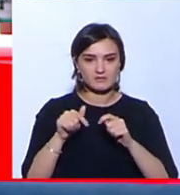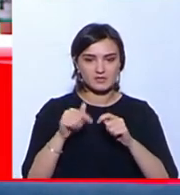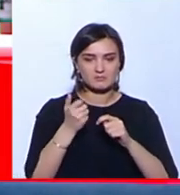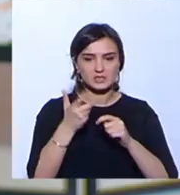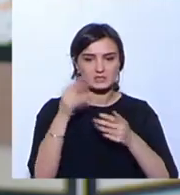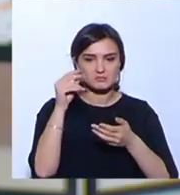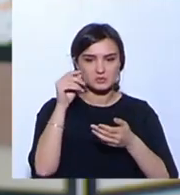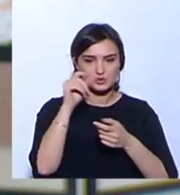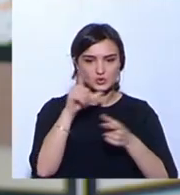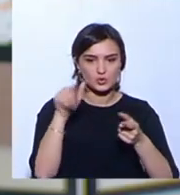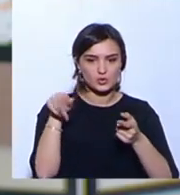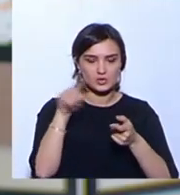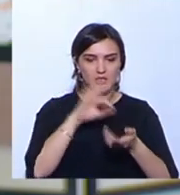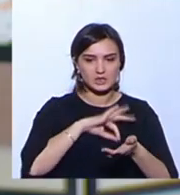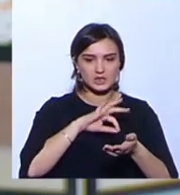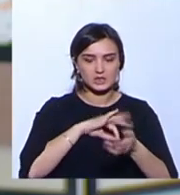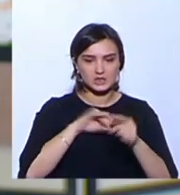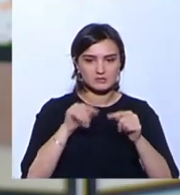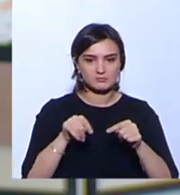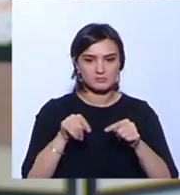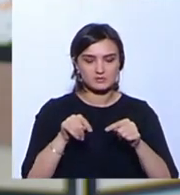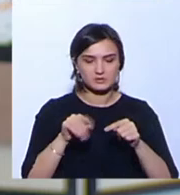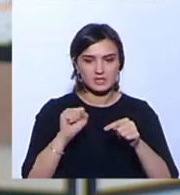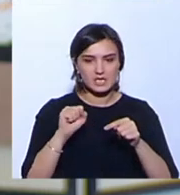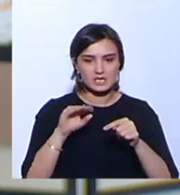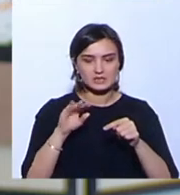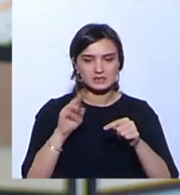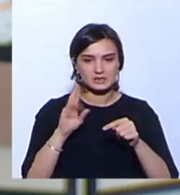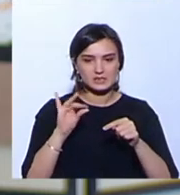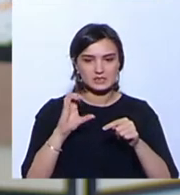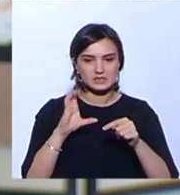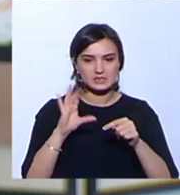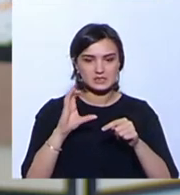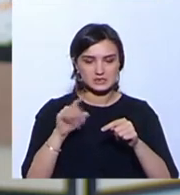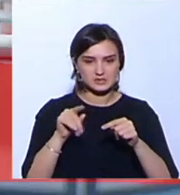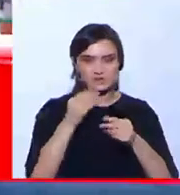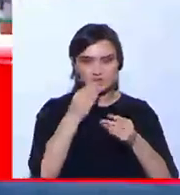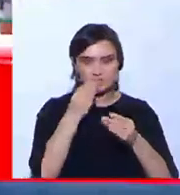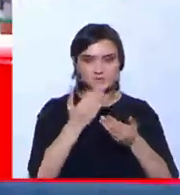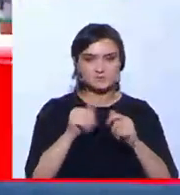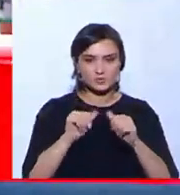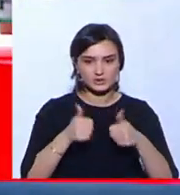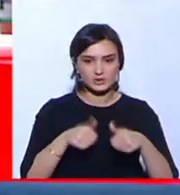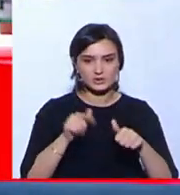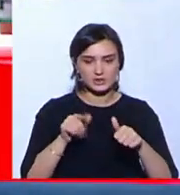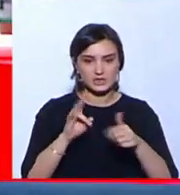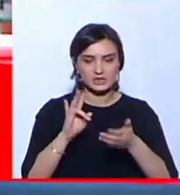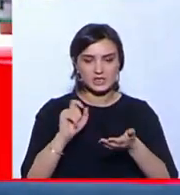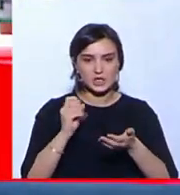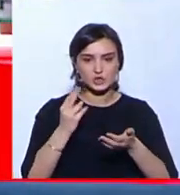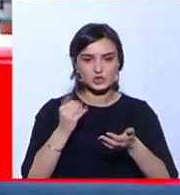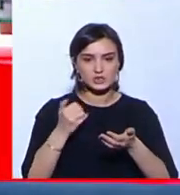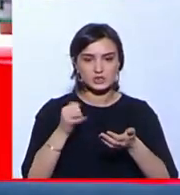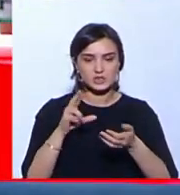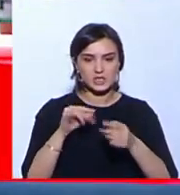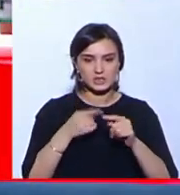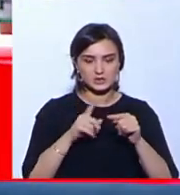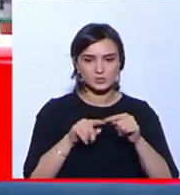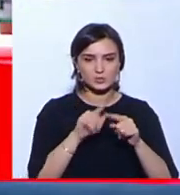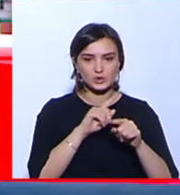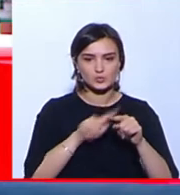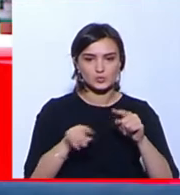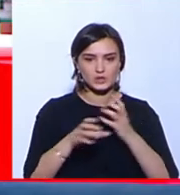იყენებდა მსგავსად ატკინსის კვების მოდელისა, სადაც ნახშირწყლებს